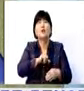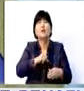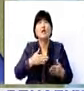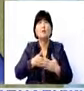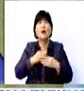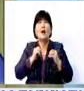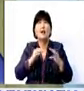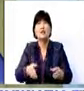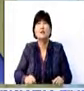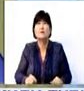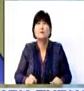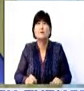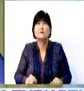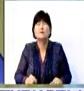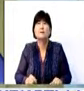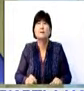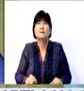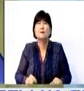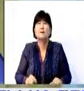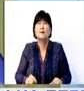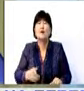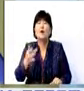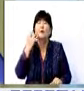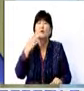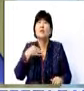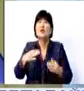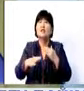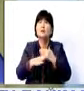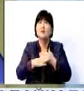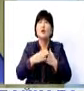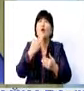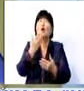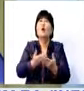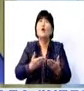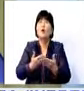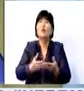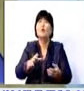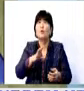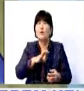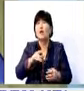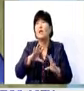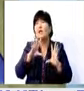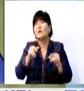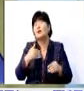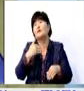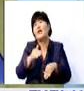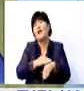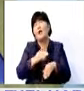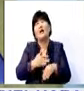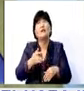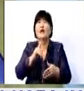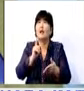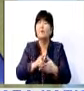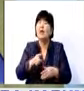самоотдачи. Нас всегда поддерживал и подгонял, и ругал бывало. Но зачастую он нас хвалил,